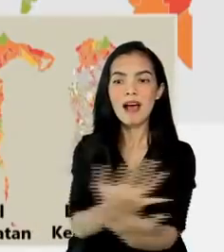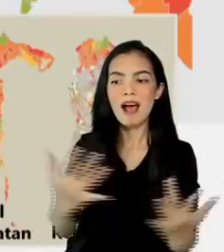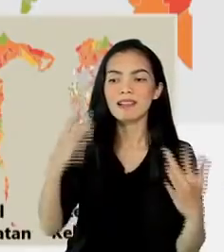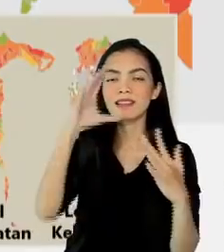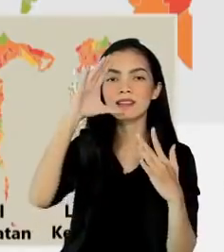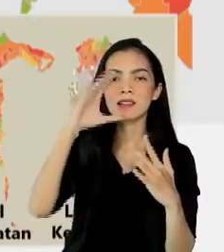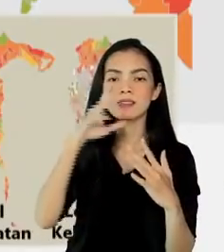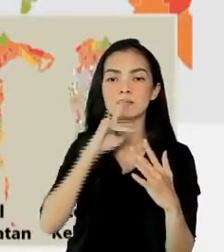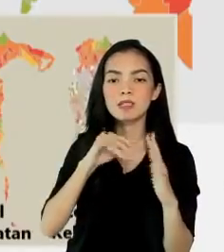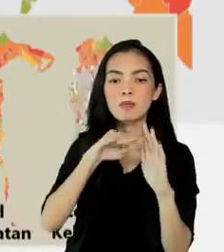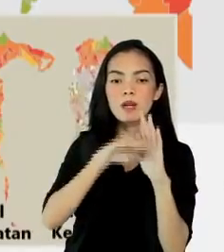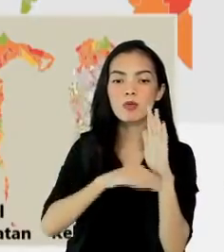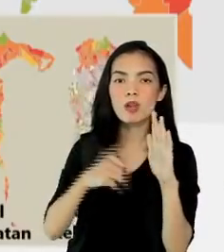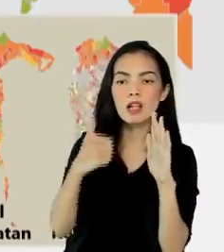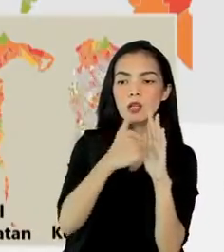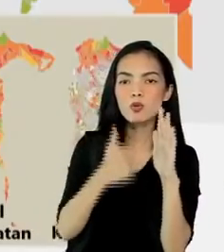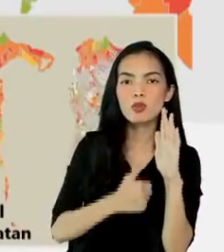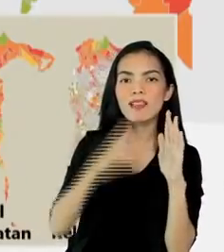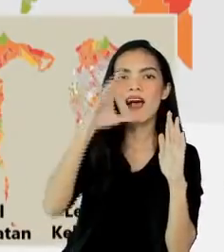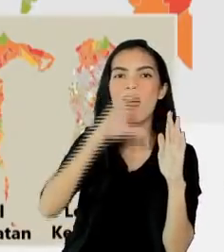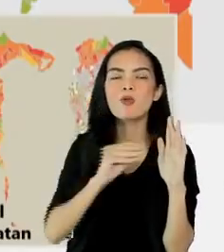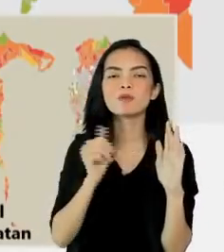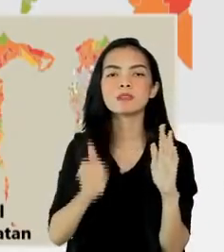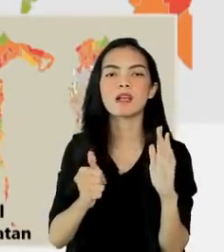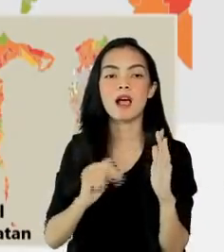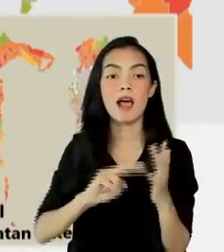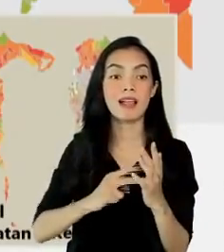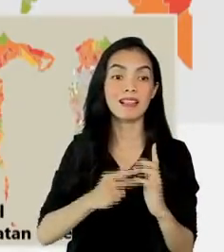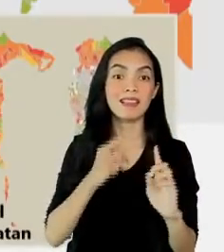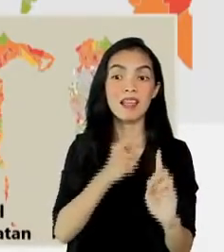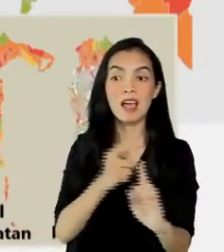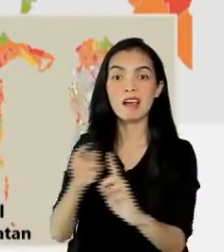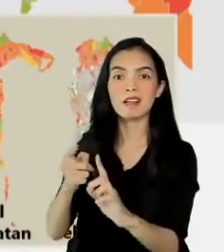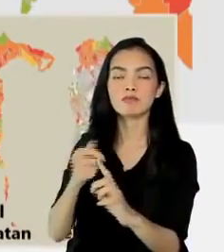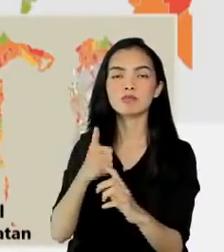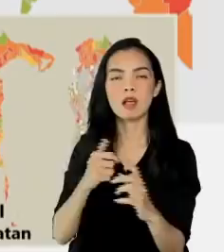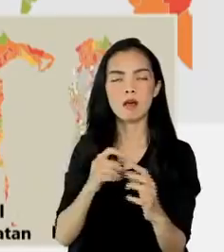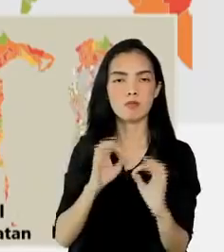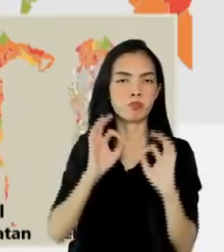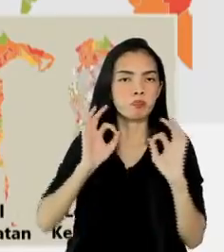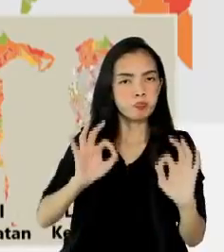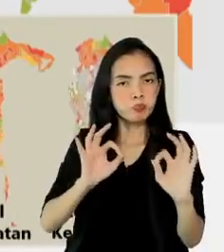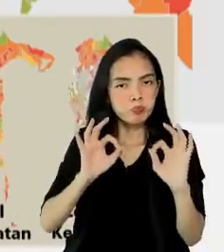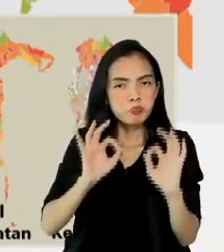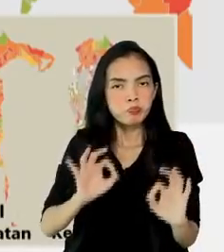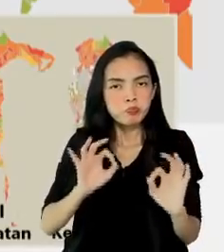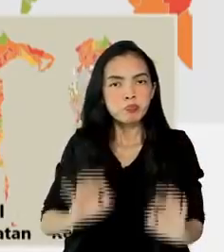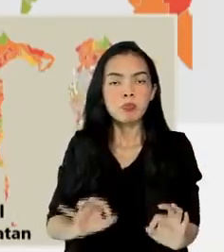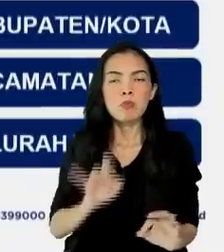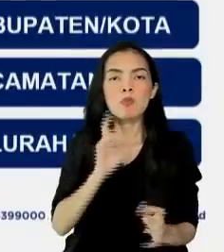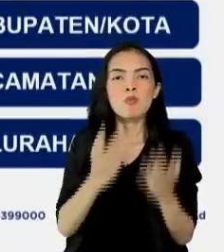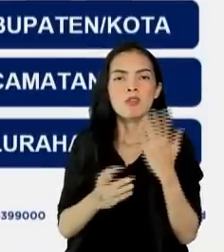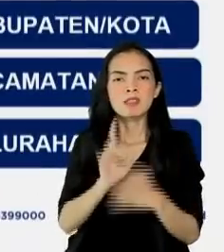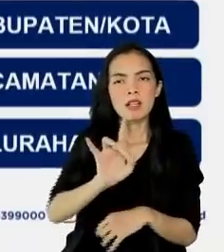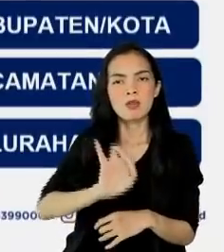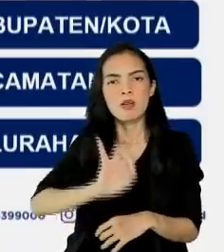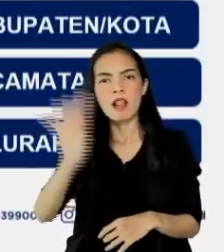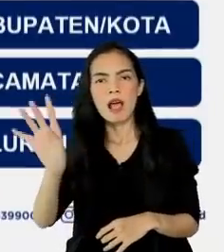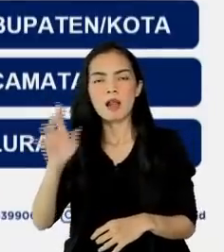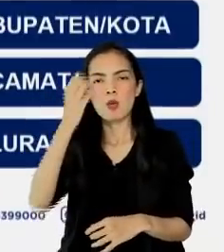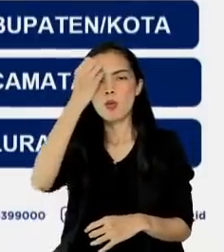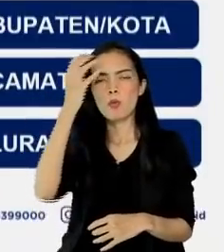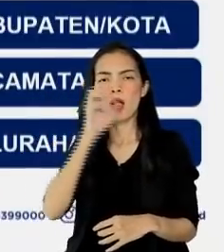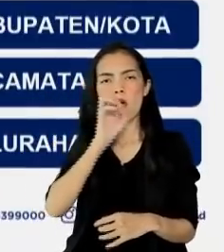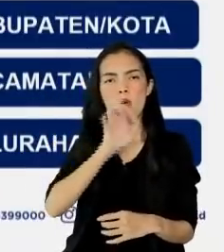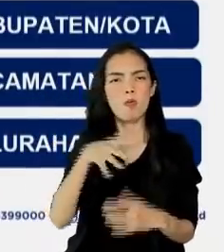hingga level yang paling kecil, sehingga target sasaran operasi ini dapat berjalan lebih akurat. Dan mungkin satu lagi yang mungkin kemarin lupa